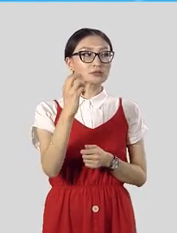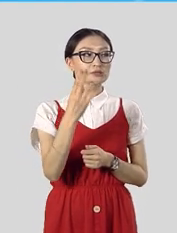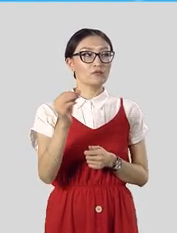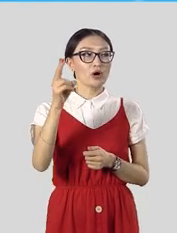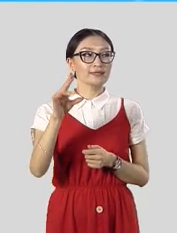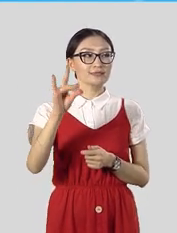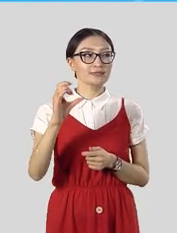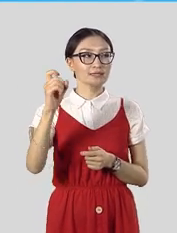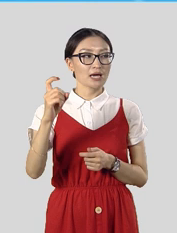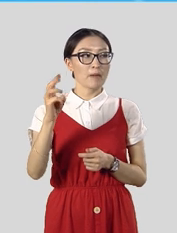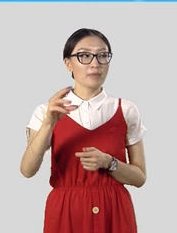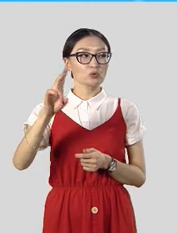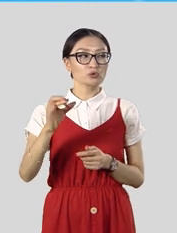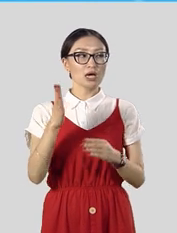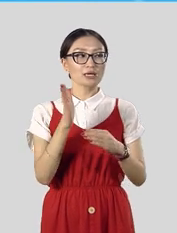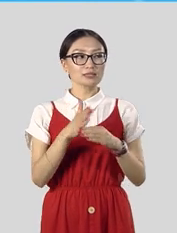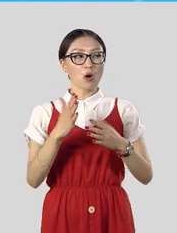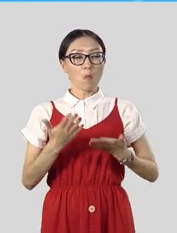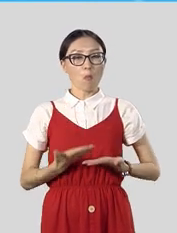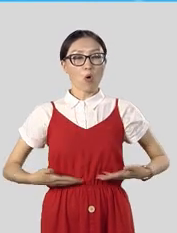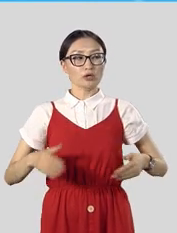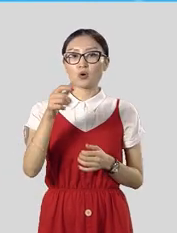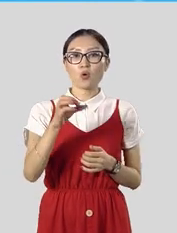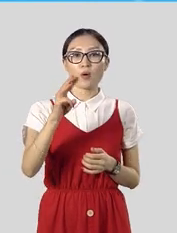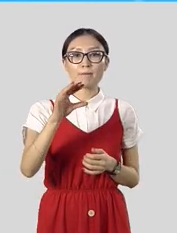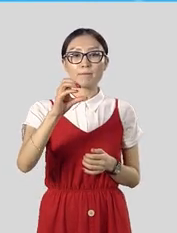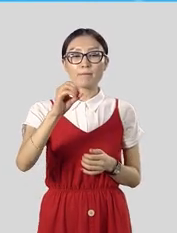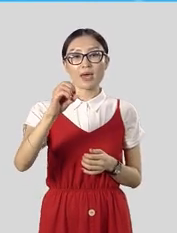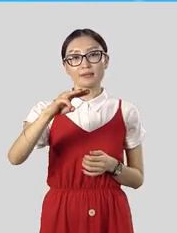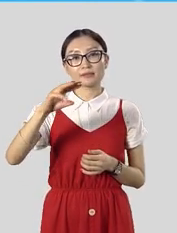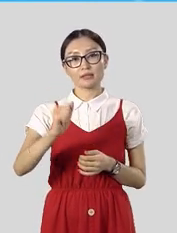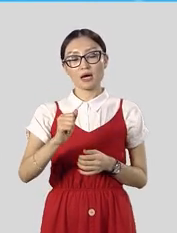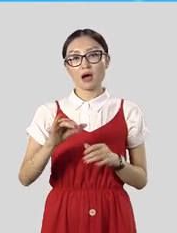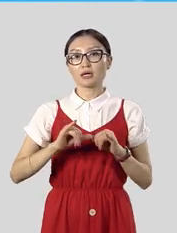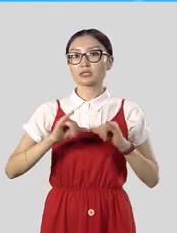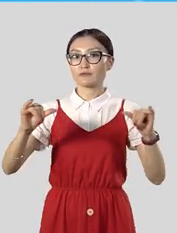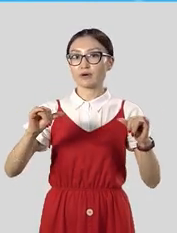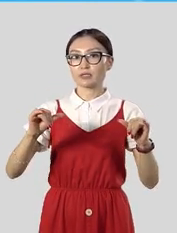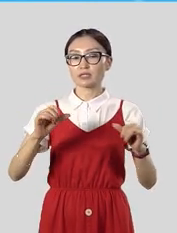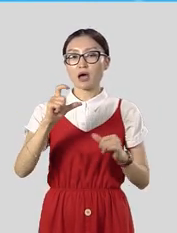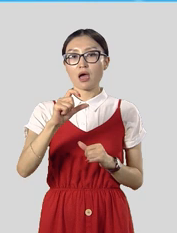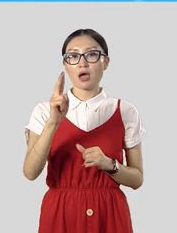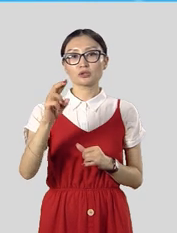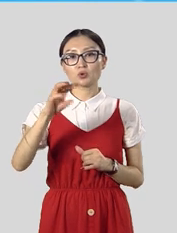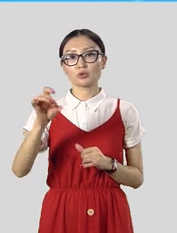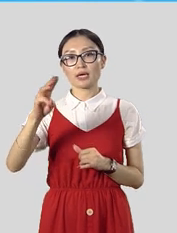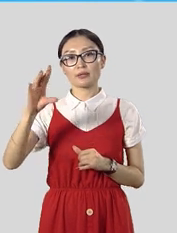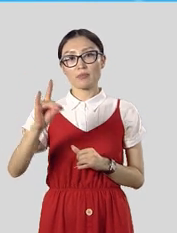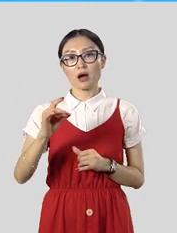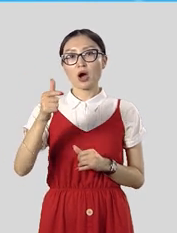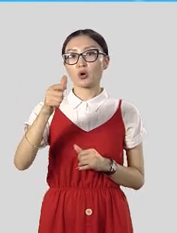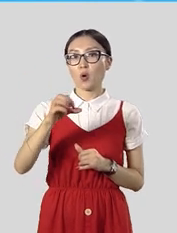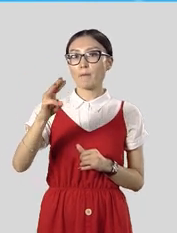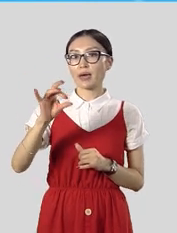медузы раздельнополые животные. Гаметы гидроидных медуз развиваются в эктодерме, а